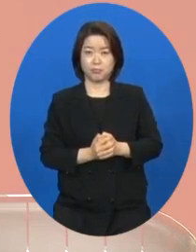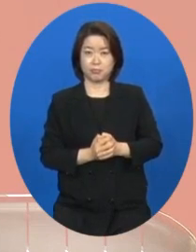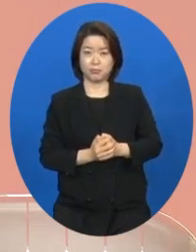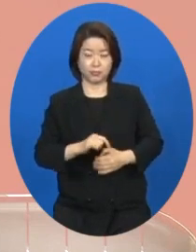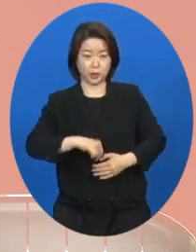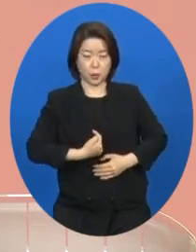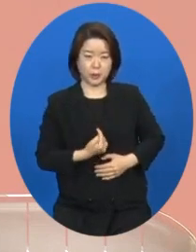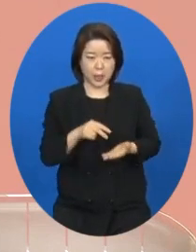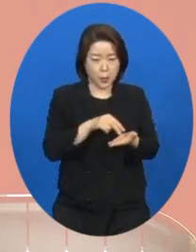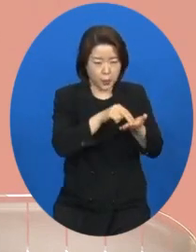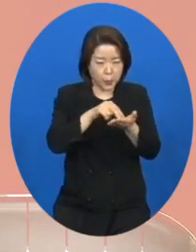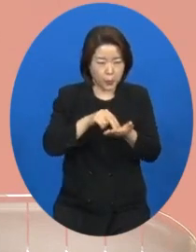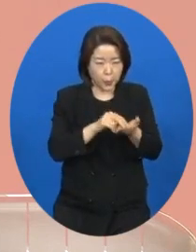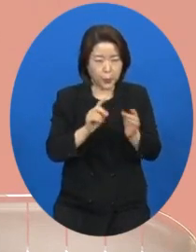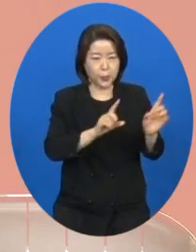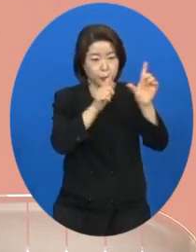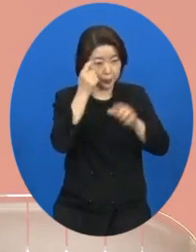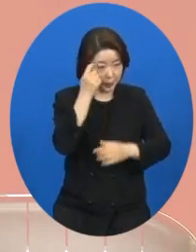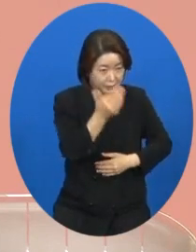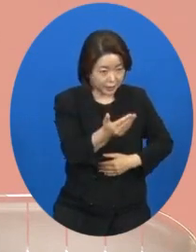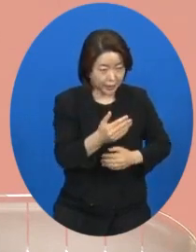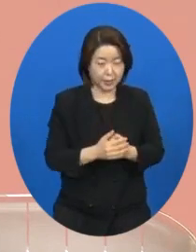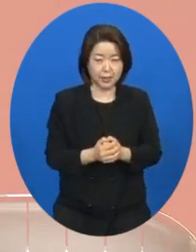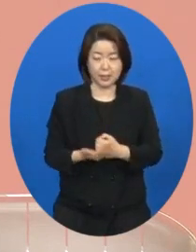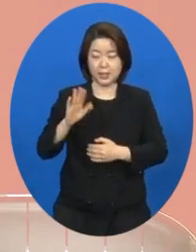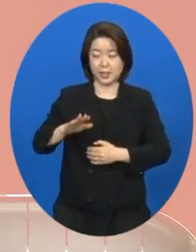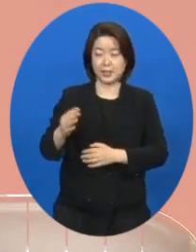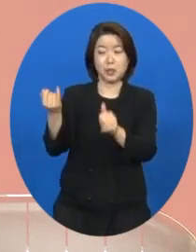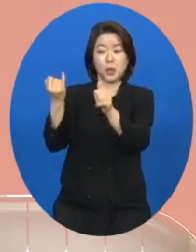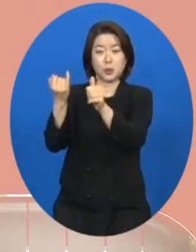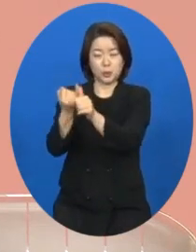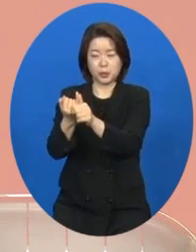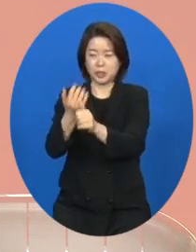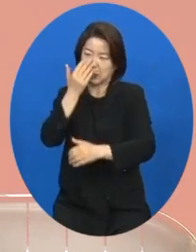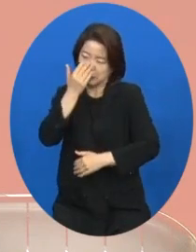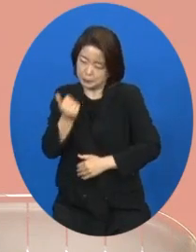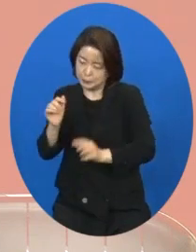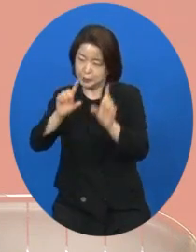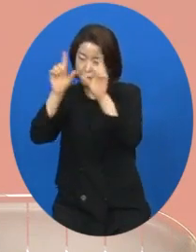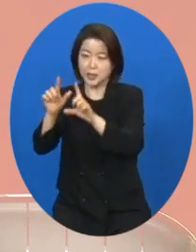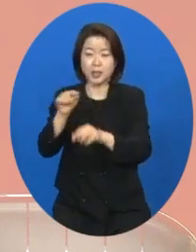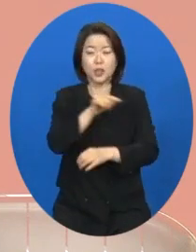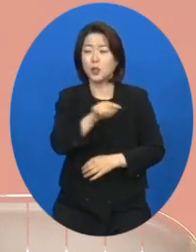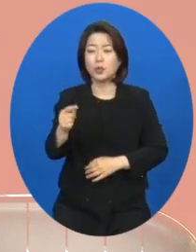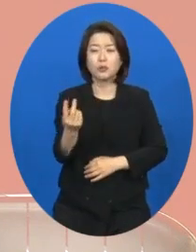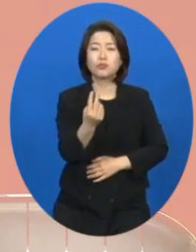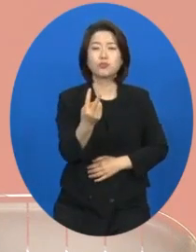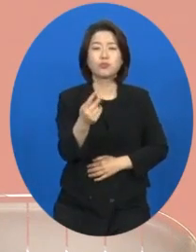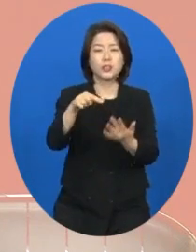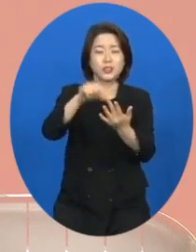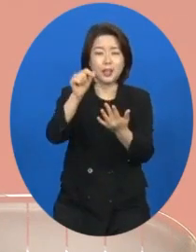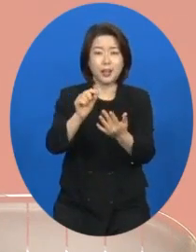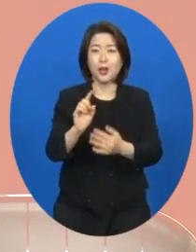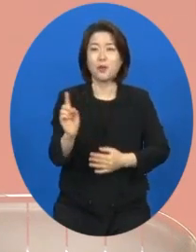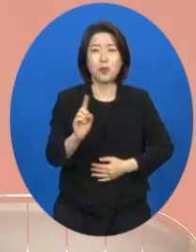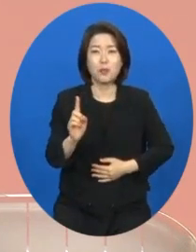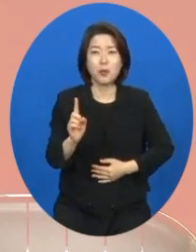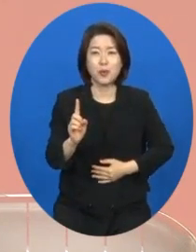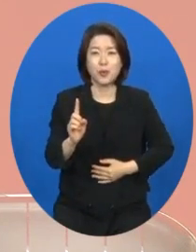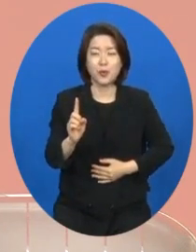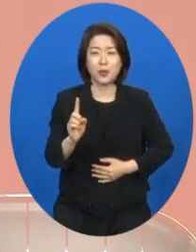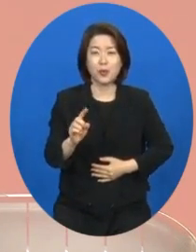혼자 외롭게 살 거냐, 결혼해서 지겹게 살 거냐, 둘 중에 하나밖에 없다. 총 어느 곳을